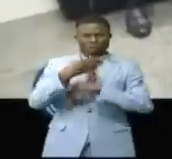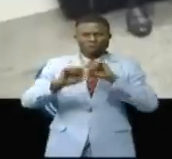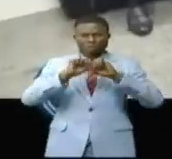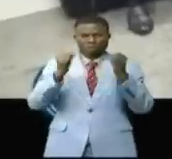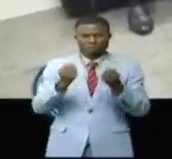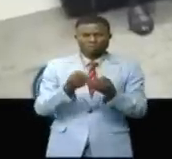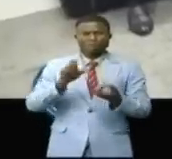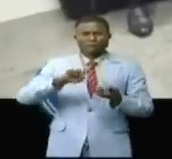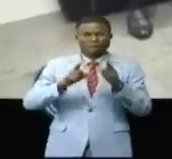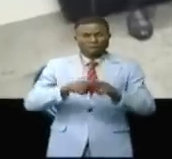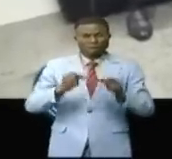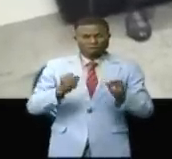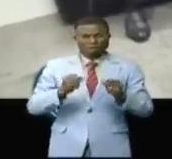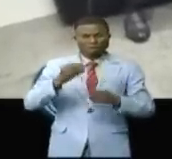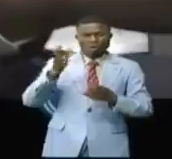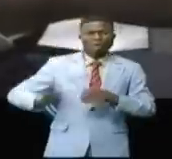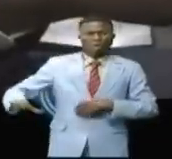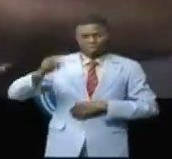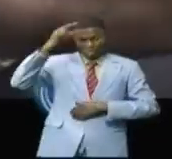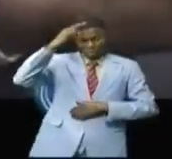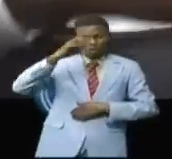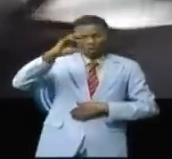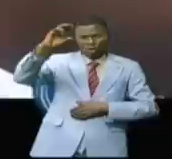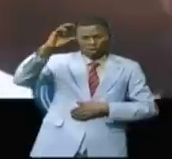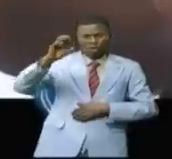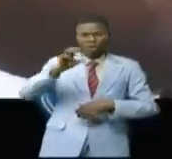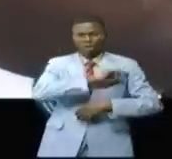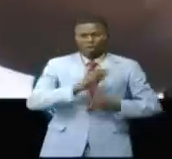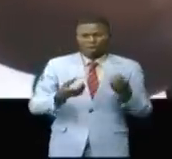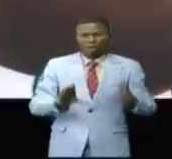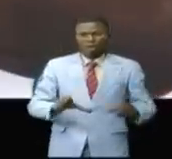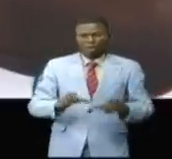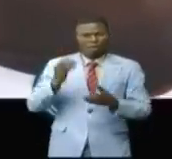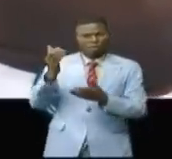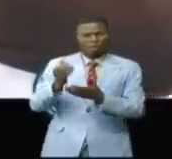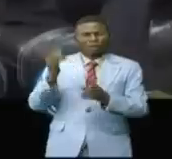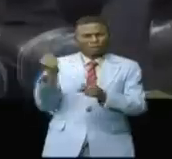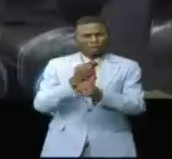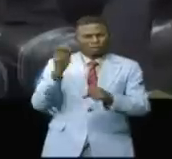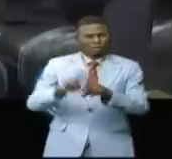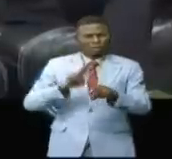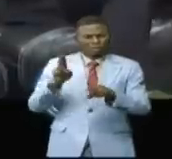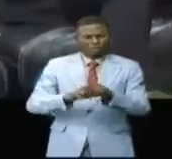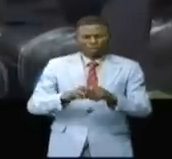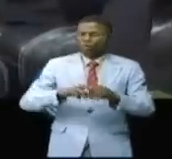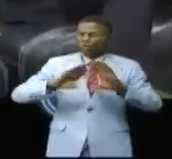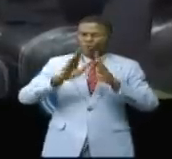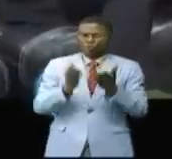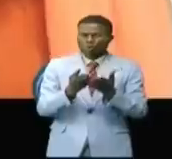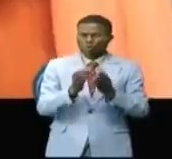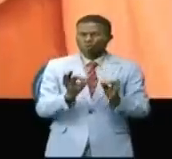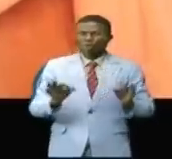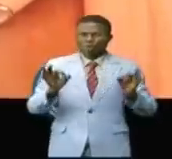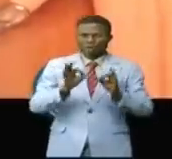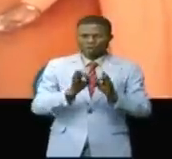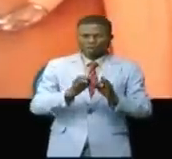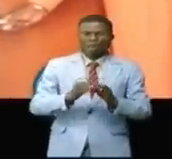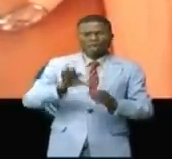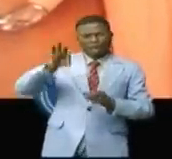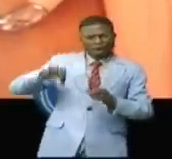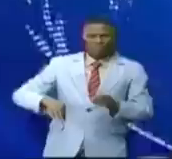réactiver la côte d'ivoire et la république démocratique du congo pourront exploiter leurs opportunités respectives selon un régime gagnant